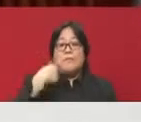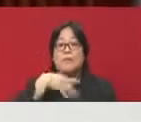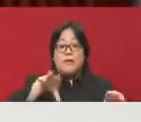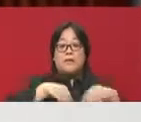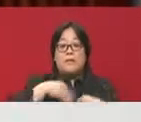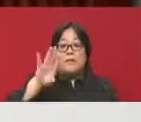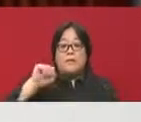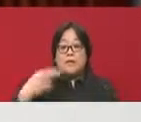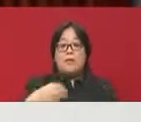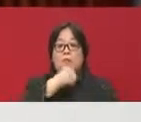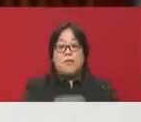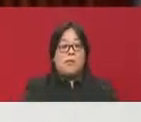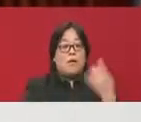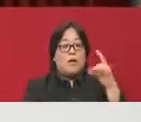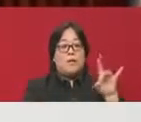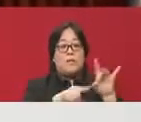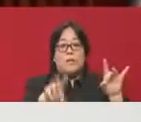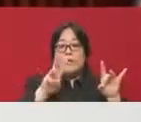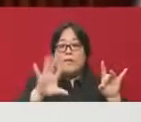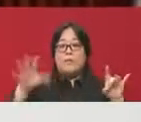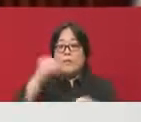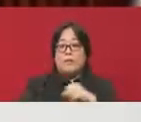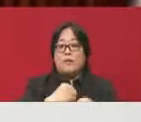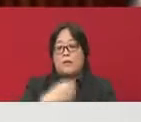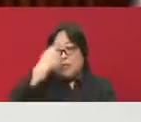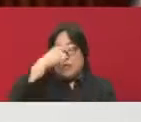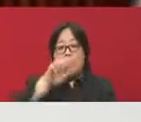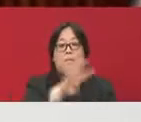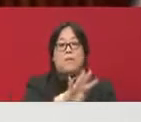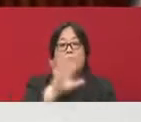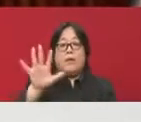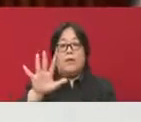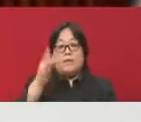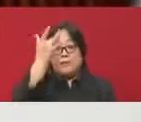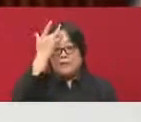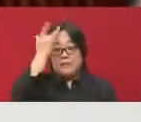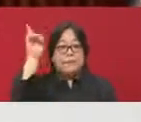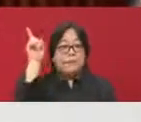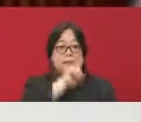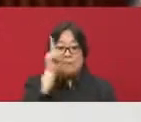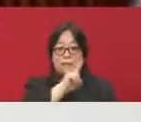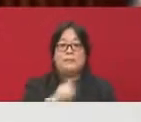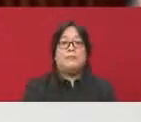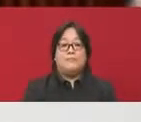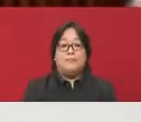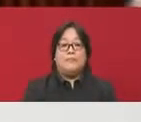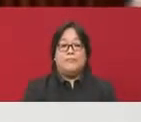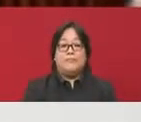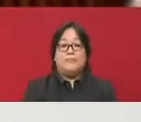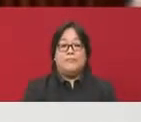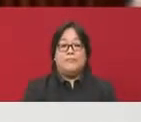18 hingga 65 tahun bagi 45 penyakit critical atau critical illness